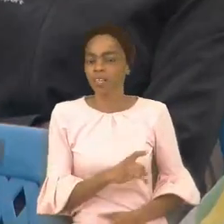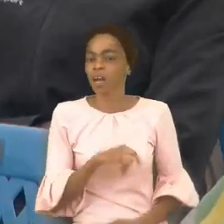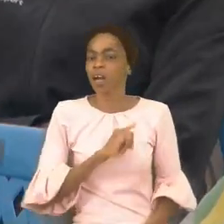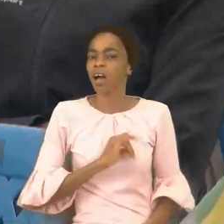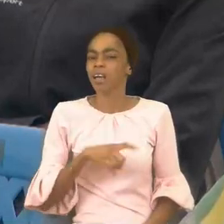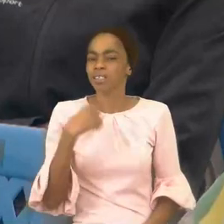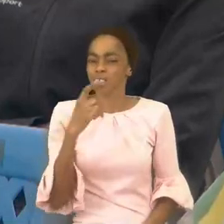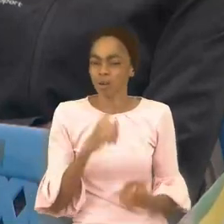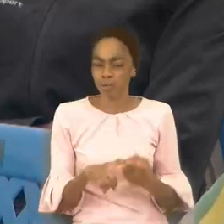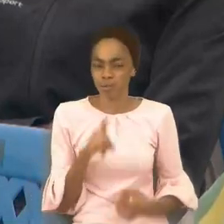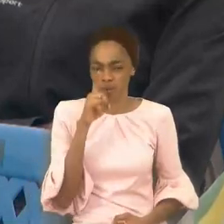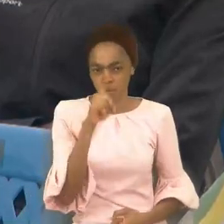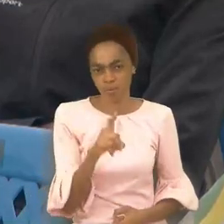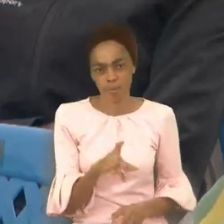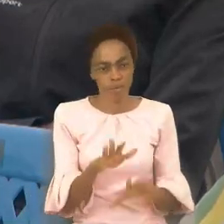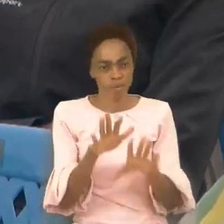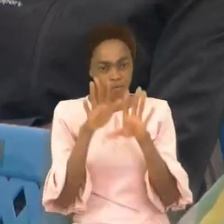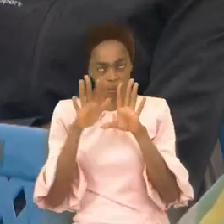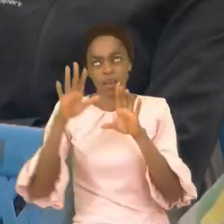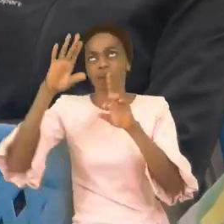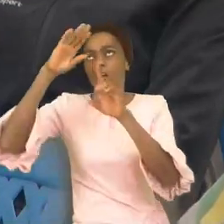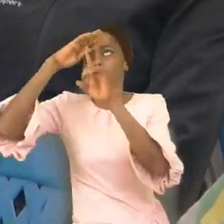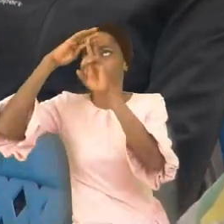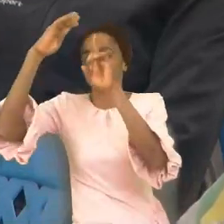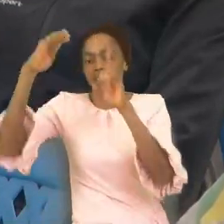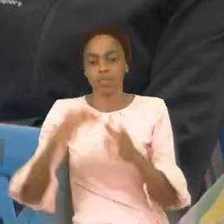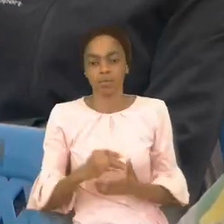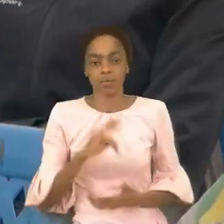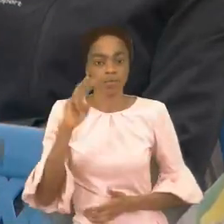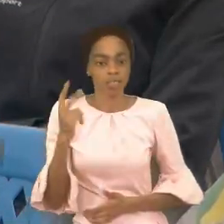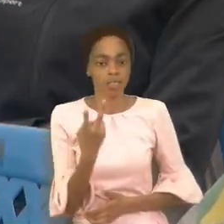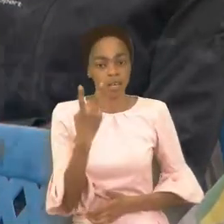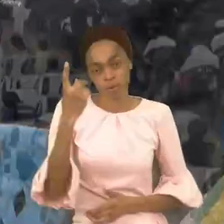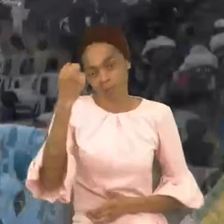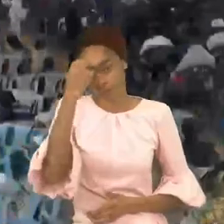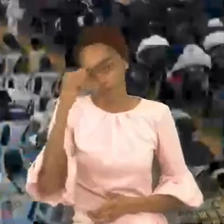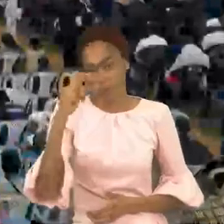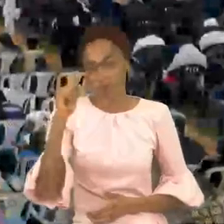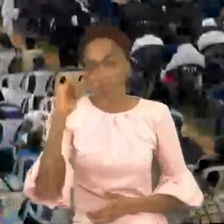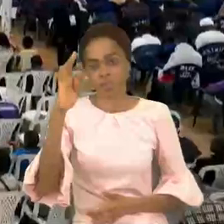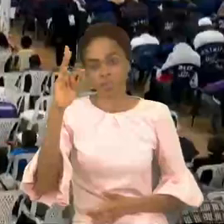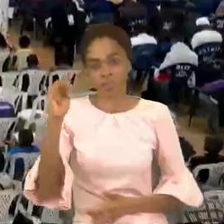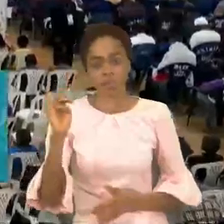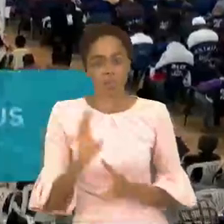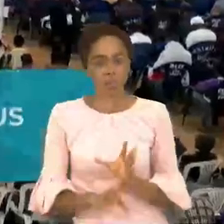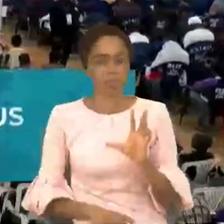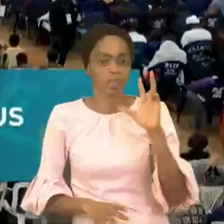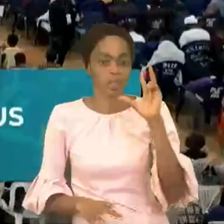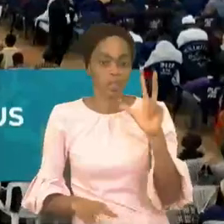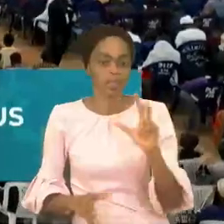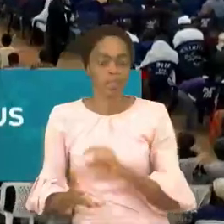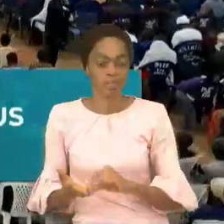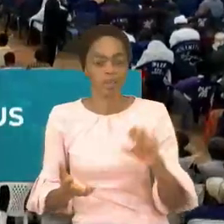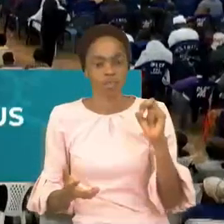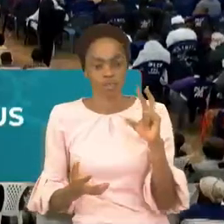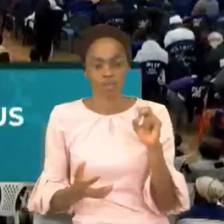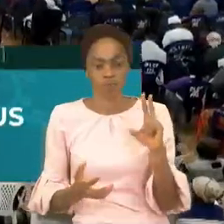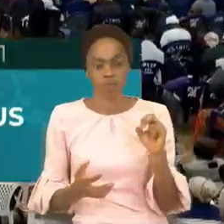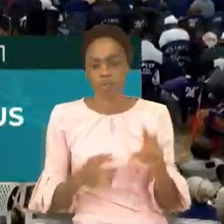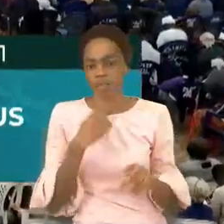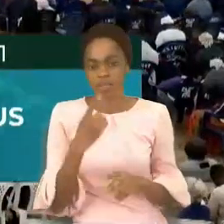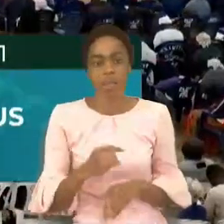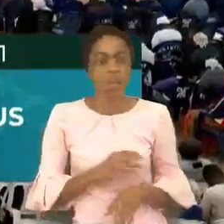craindre. En 2 Timothée, au chapitre 3, verset 12. 2 Timothée